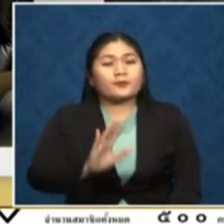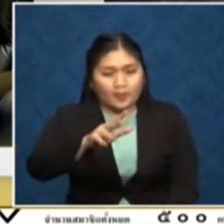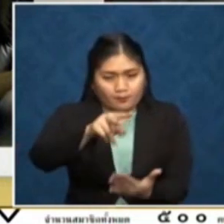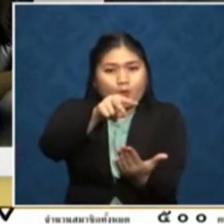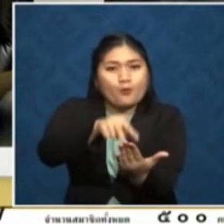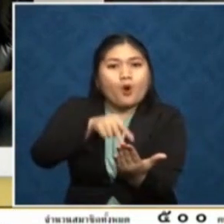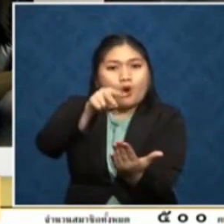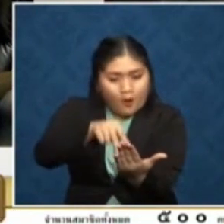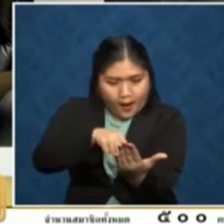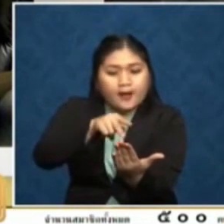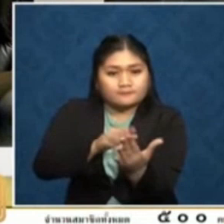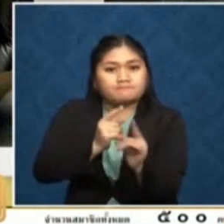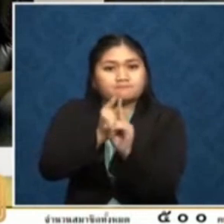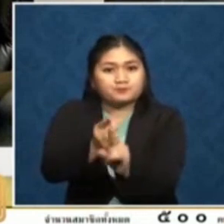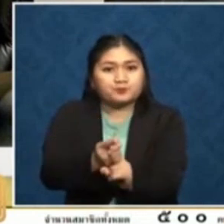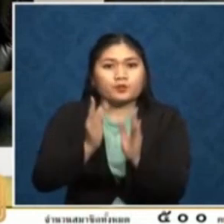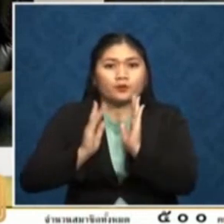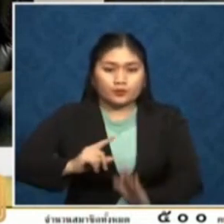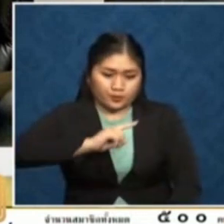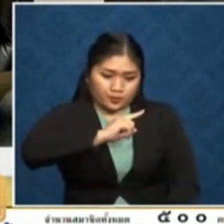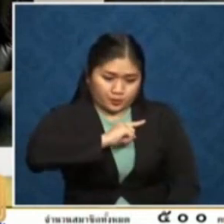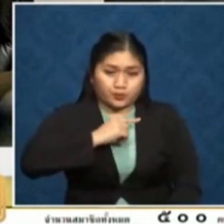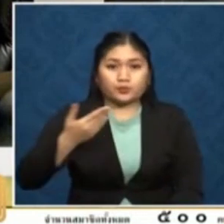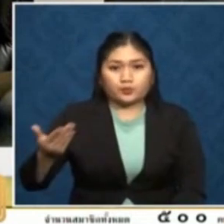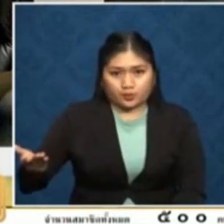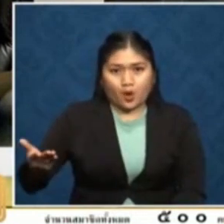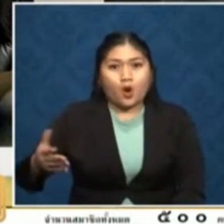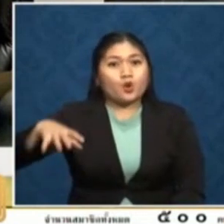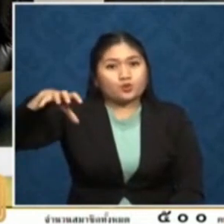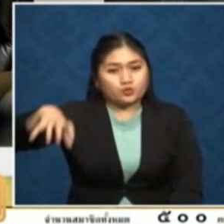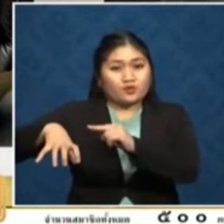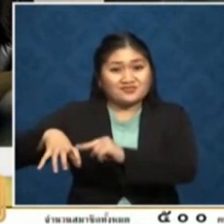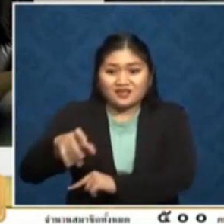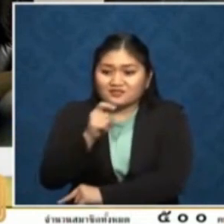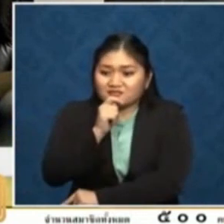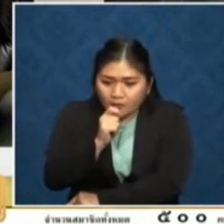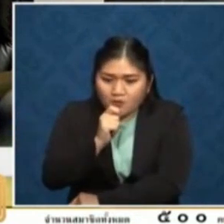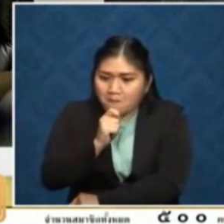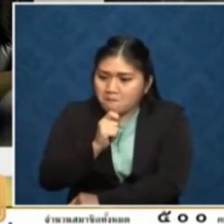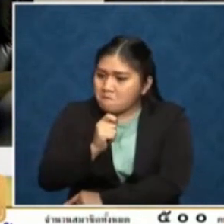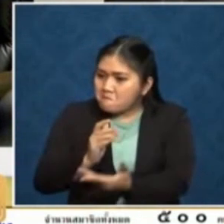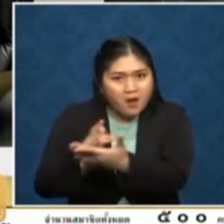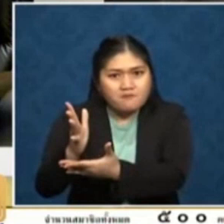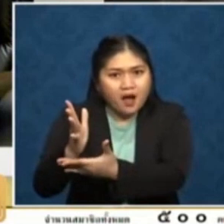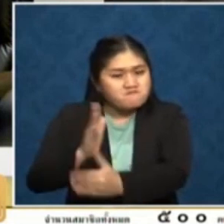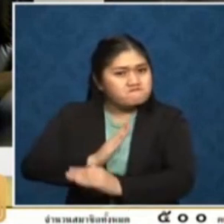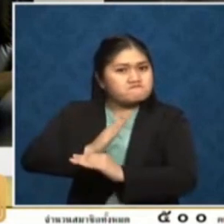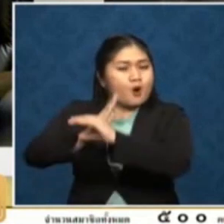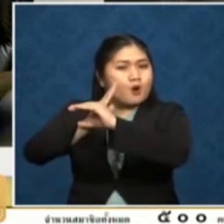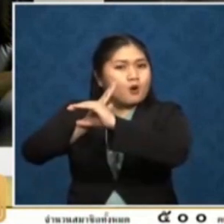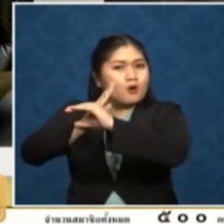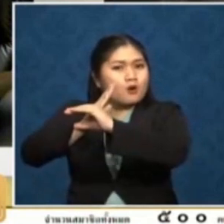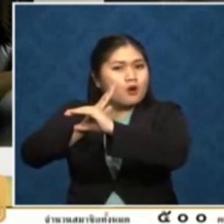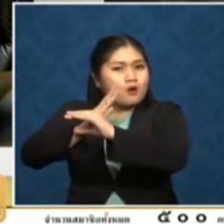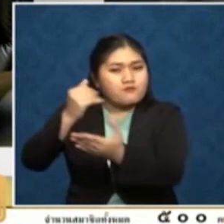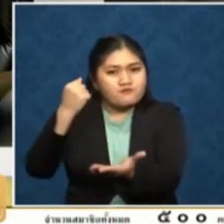าแล้วก็หน้าตาสวยกว่าเดิมนะครับก็เลยบอกว่าหน้าไม่ตรงปกผมขออ่านเลยดีกว่านะครับจะได้ไ